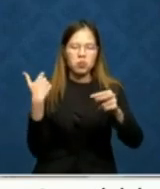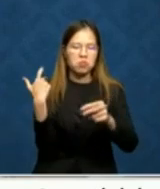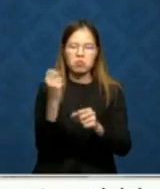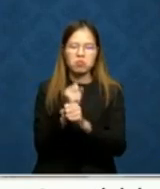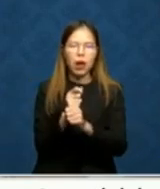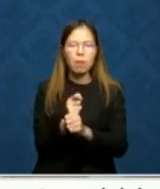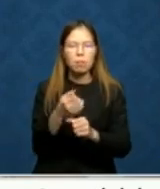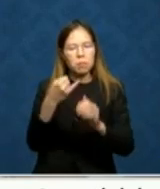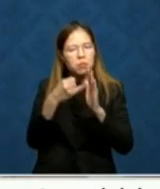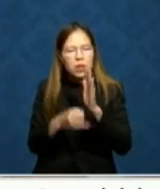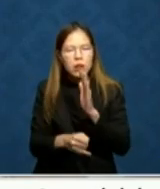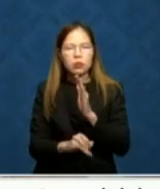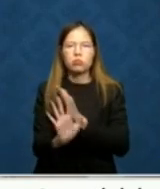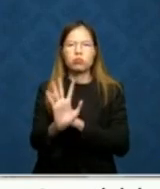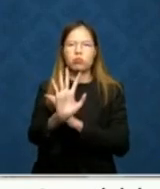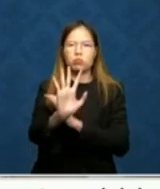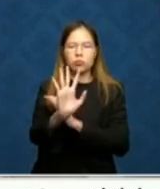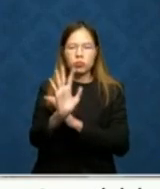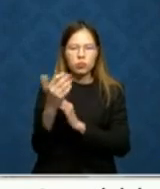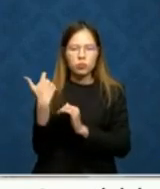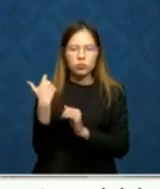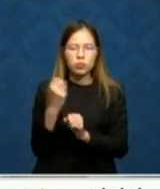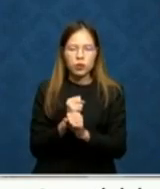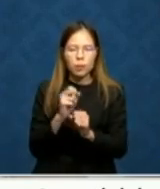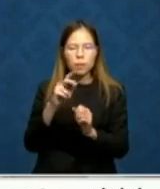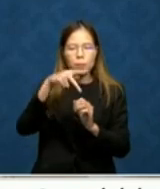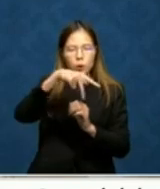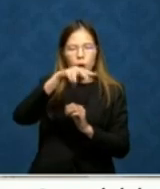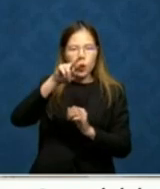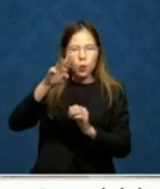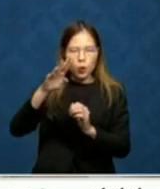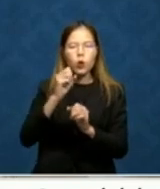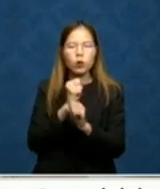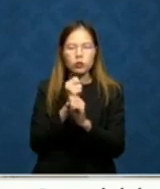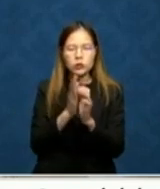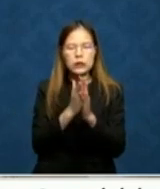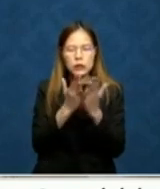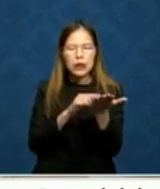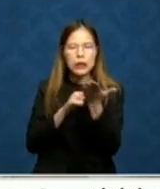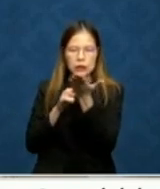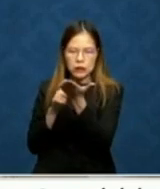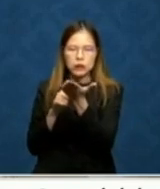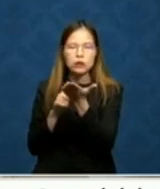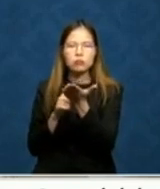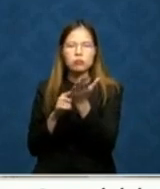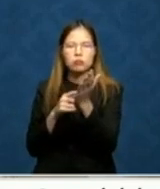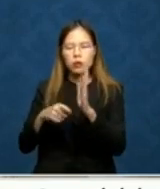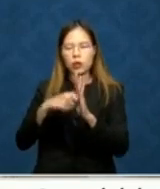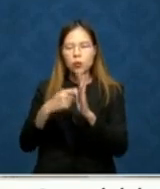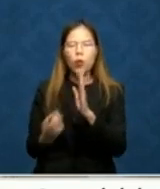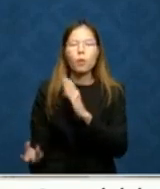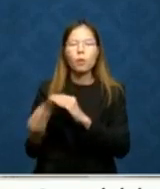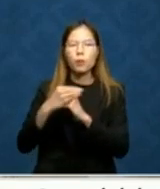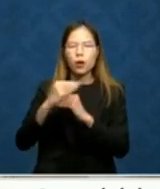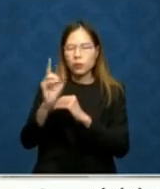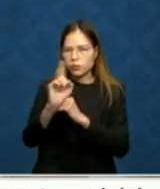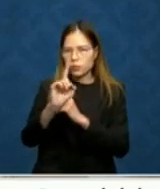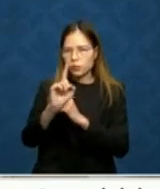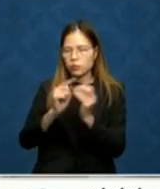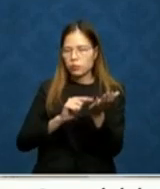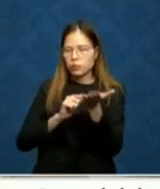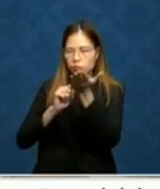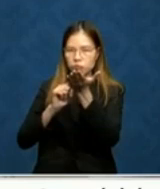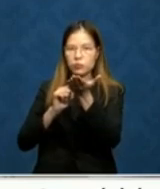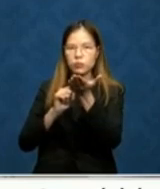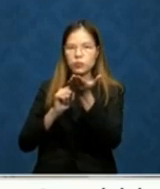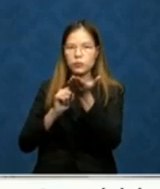ดขึ้นจึงจำเป็นต้องตามพระราชบัญญัติฉบับนี้ค่ะท่านประธานคะมีเหตุผลเพิ่มเติมในการเสนอร่าง